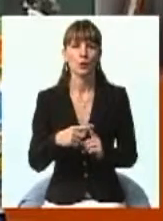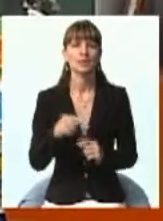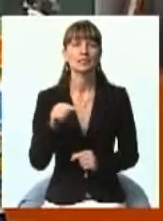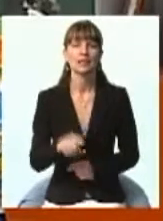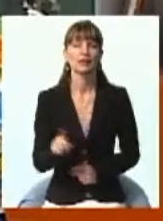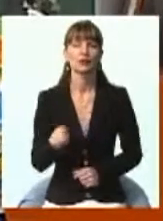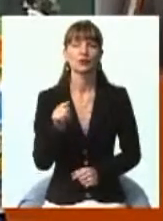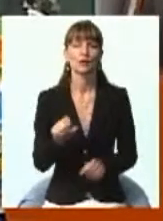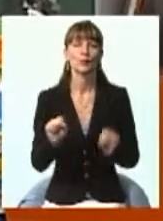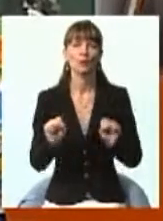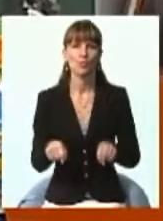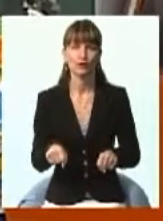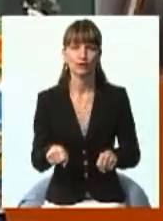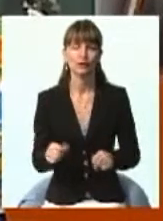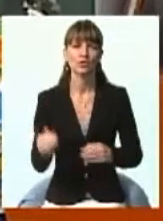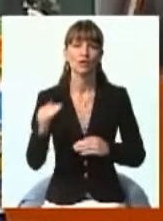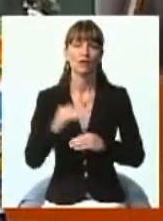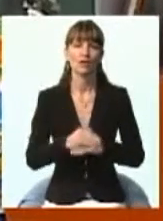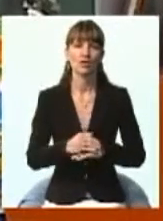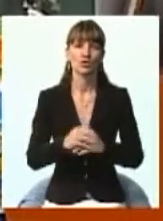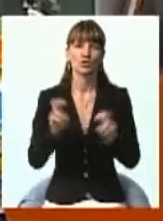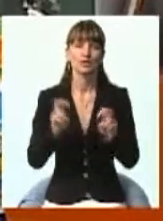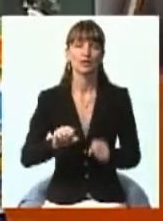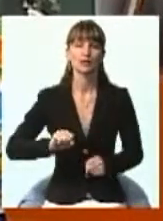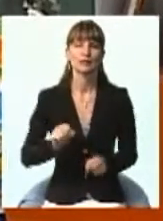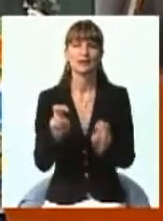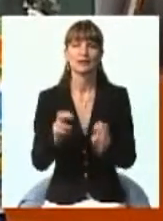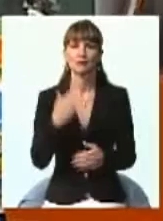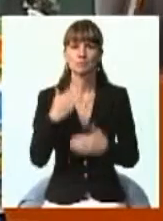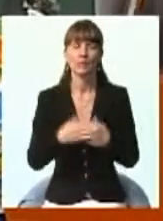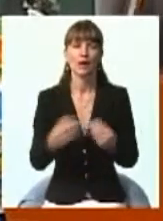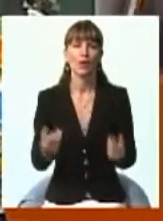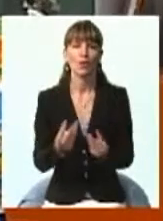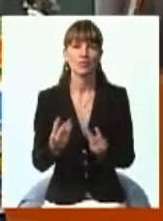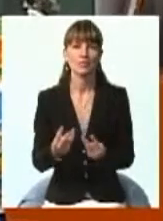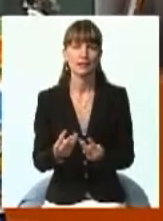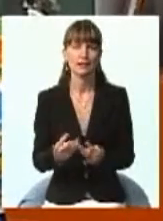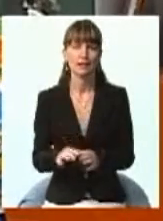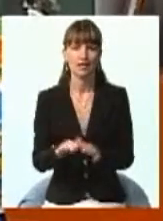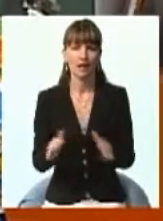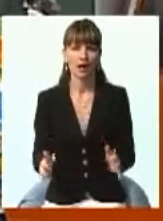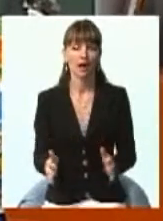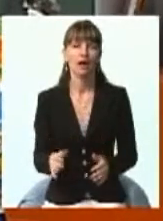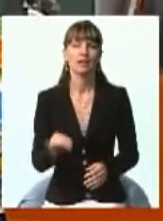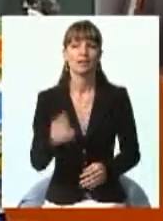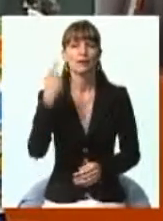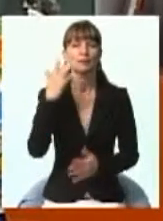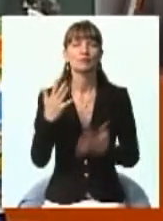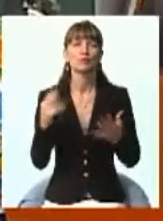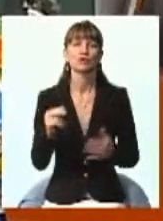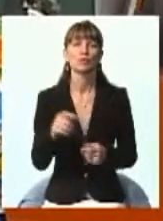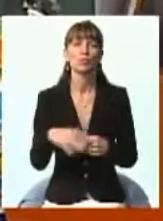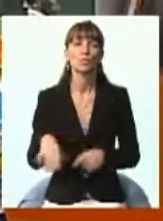ти можеш ввечері зі своїми друзями сидіти біля костра. Також ти знаєш більше, ніж